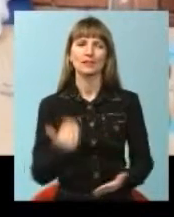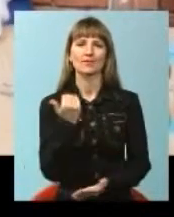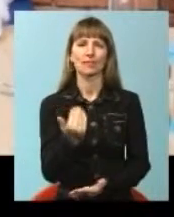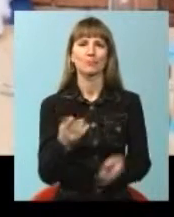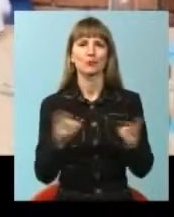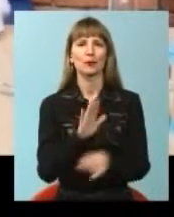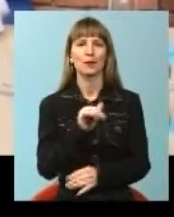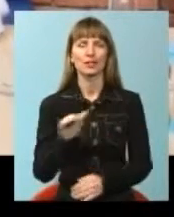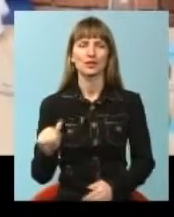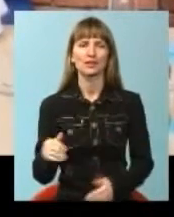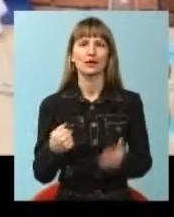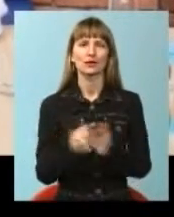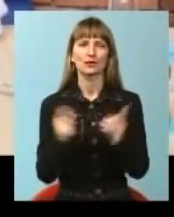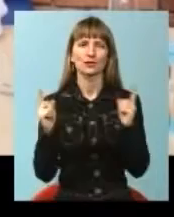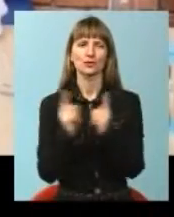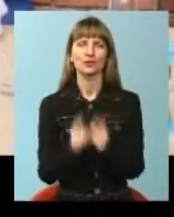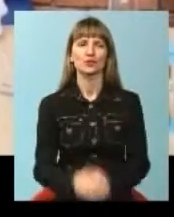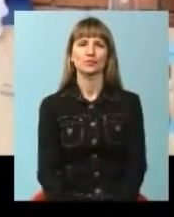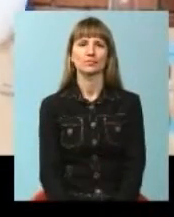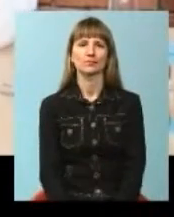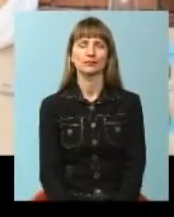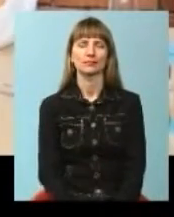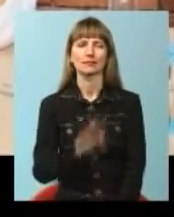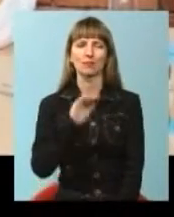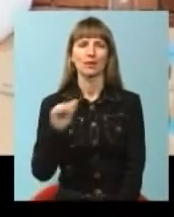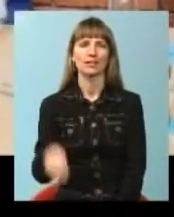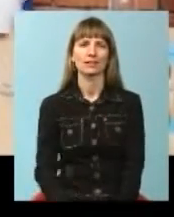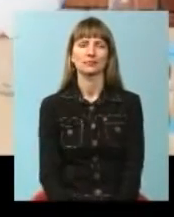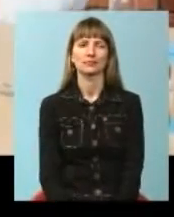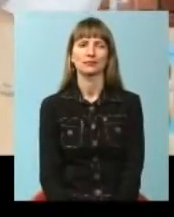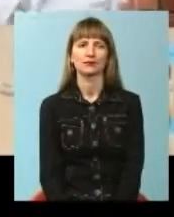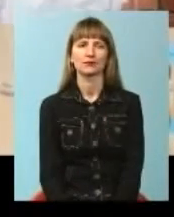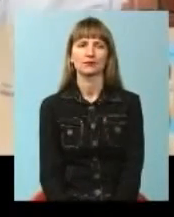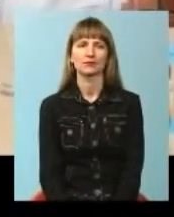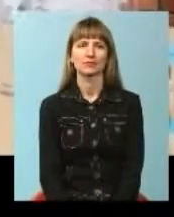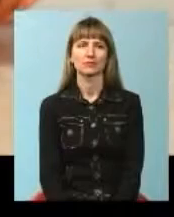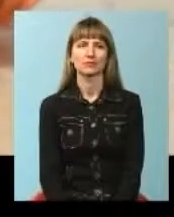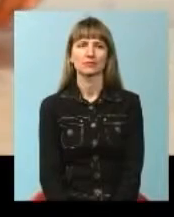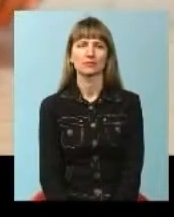пора прощатися. До побачення! Бувайте!